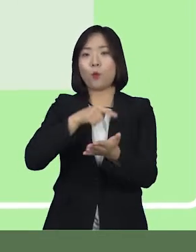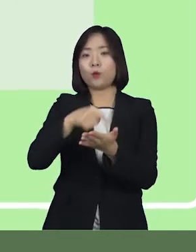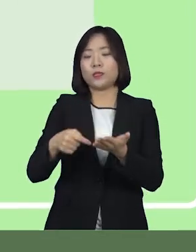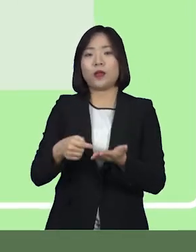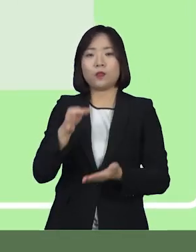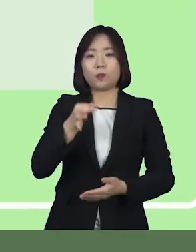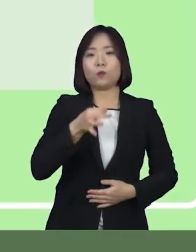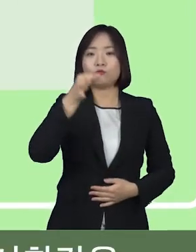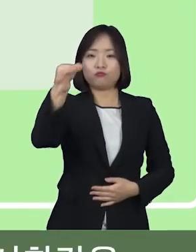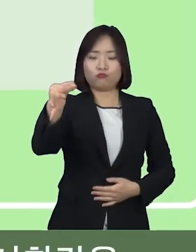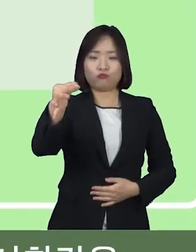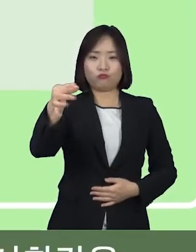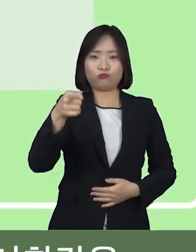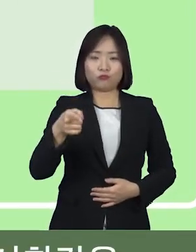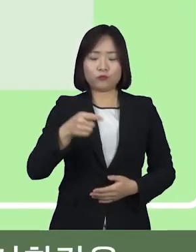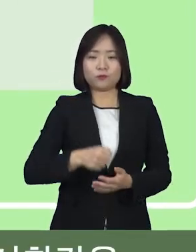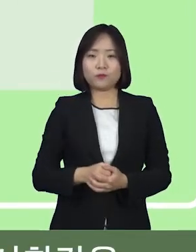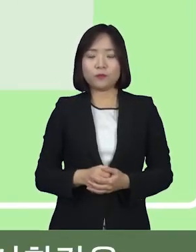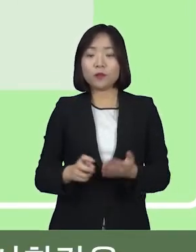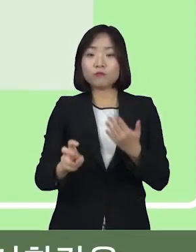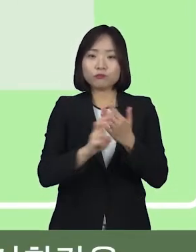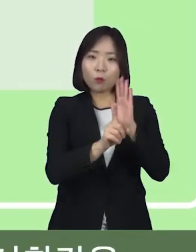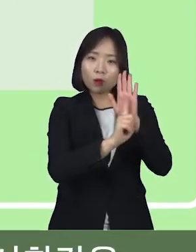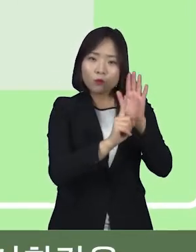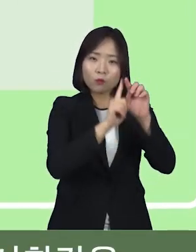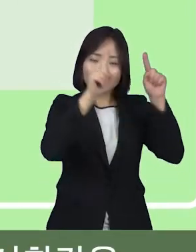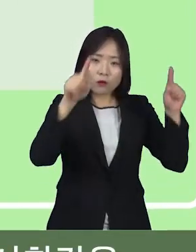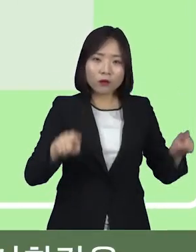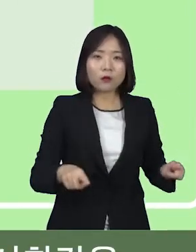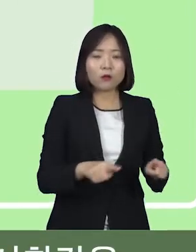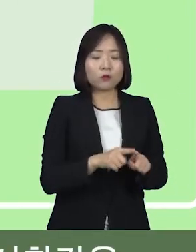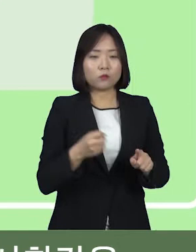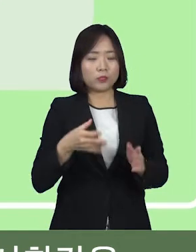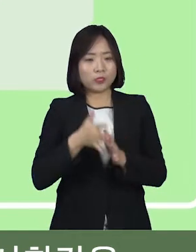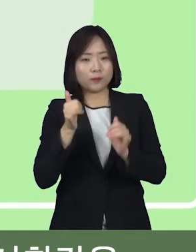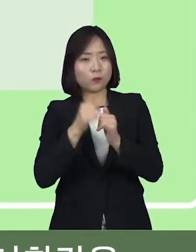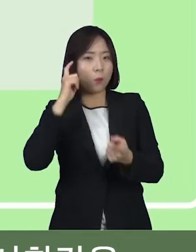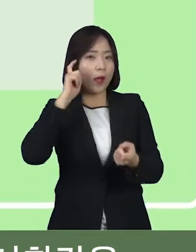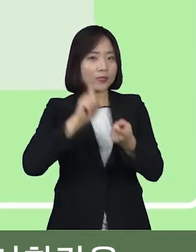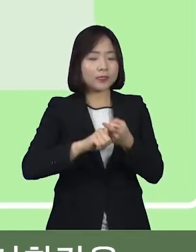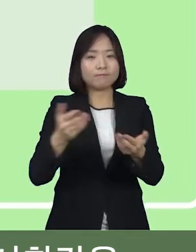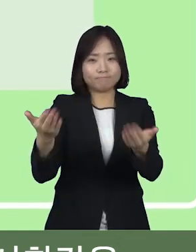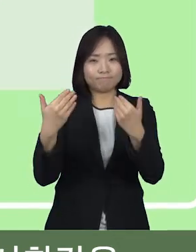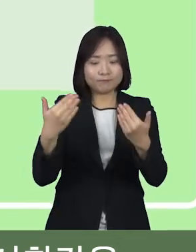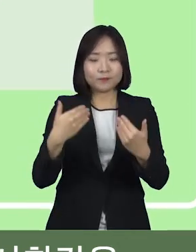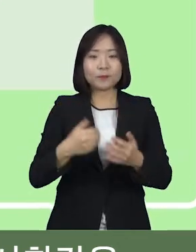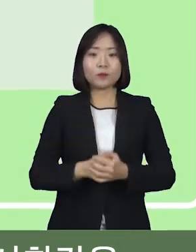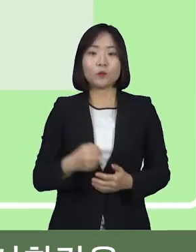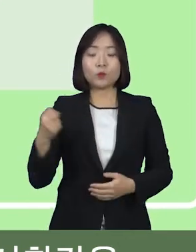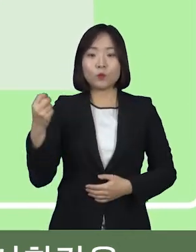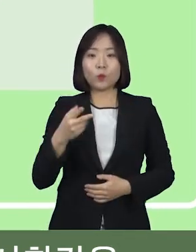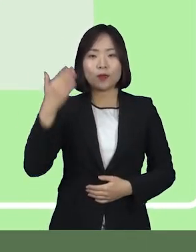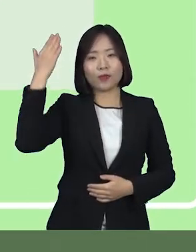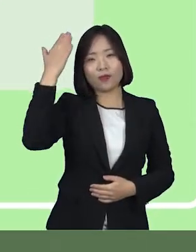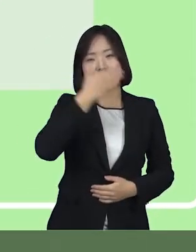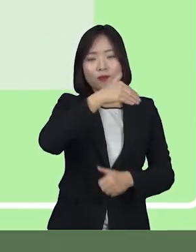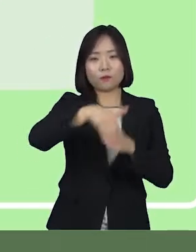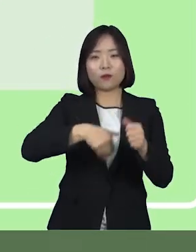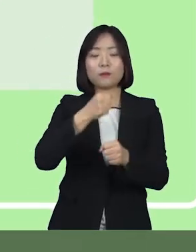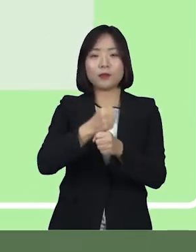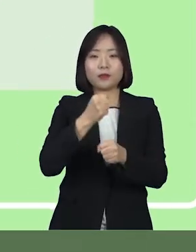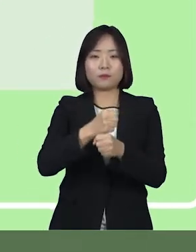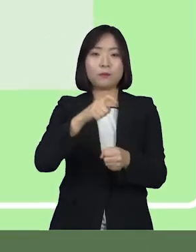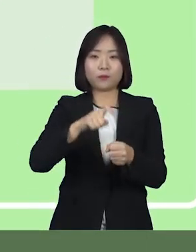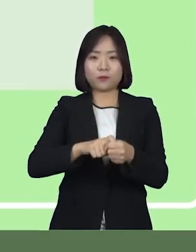제공하는 제도인데요. 불법 광고물과 도시미관에 대한 시민들의 관심을 유도하고 또 깨끗한 도시 환경을 조성하기